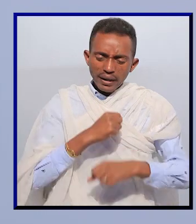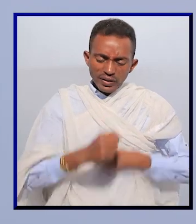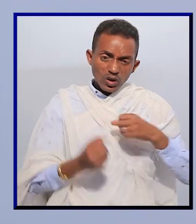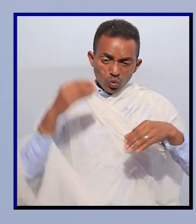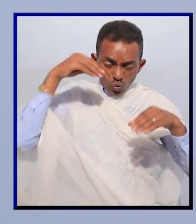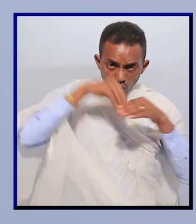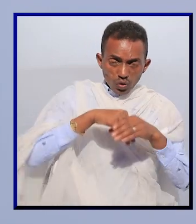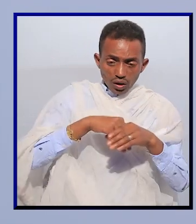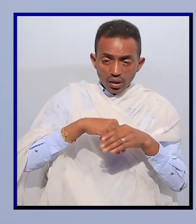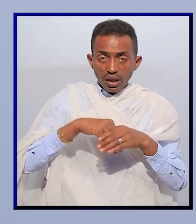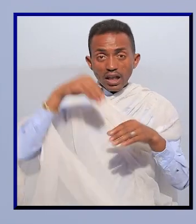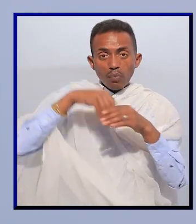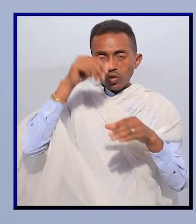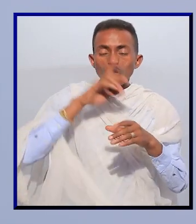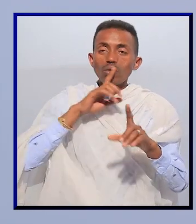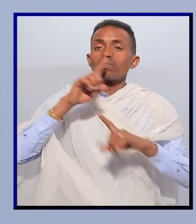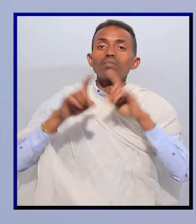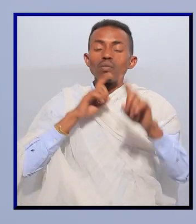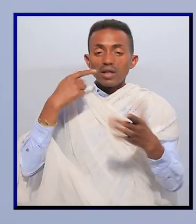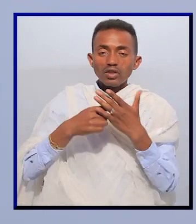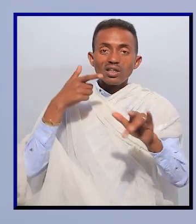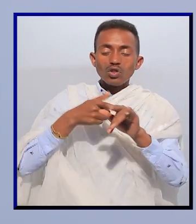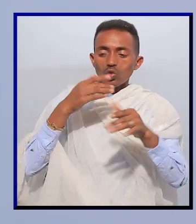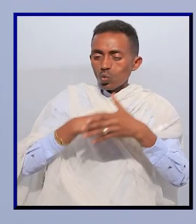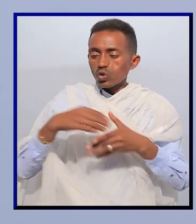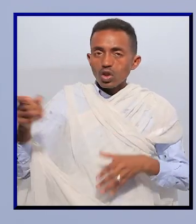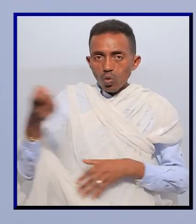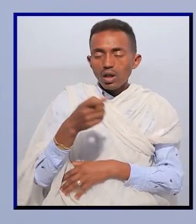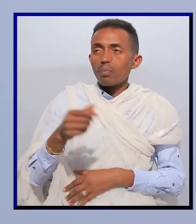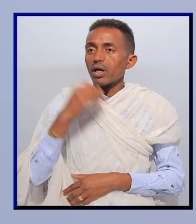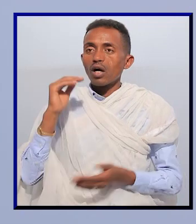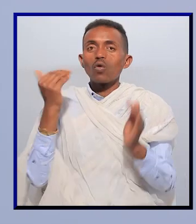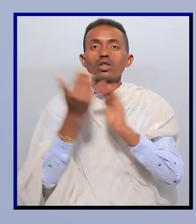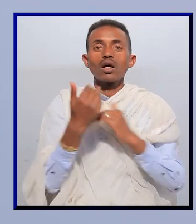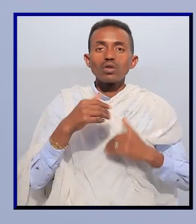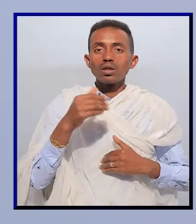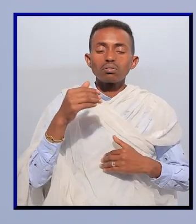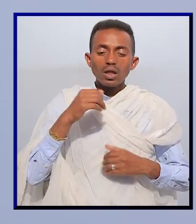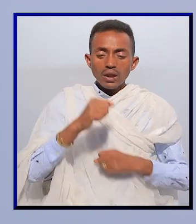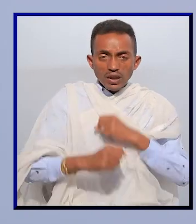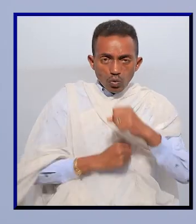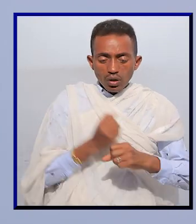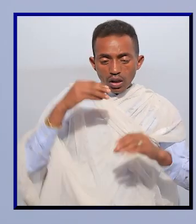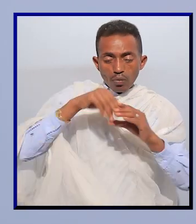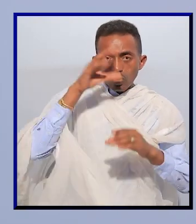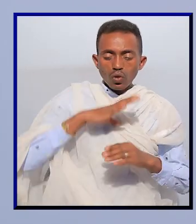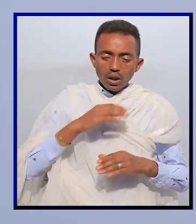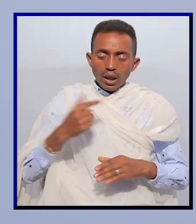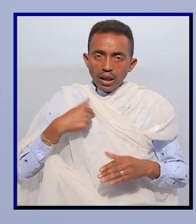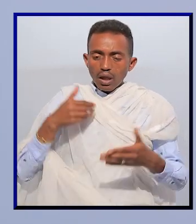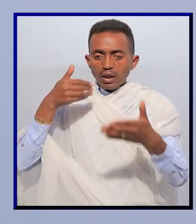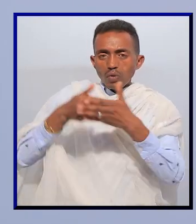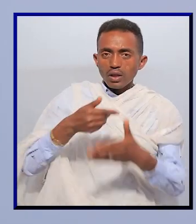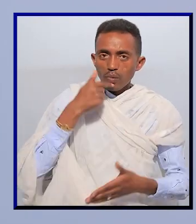ከባድ ጭንቀት ውስጥ የገባ ሰው የሚጠይቀው ጥያቄ ማለት ነው። ከግብረ ሰዶም ውጪ በሌላ ሁኔታ ላይ ጭንቀት ውስጥ የገባ ሰው ድረሱልኝ ብሎ